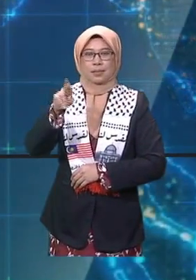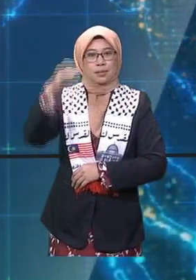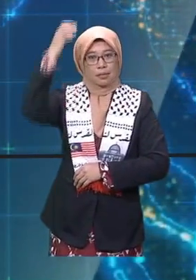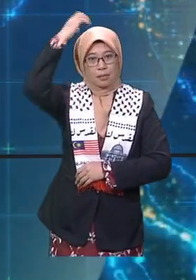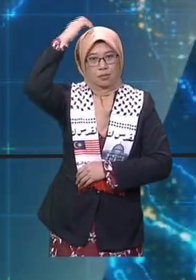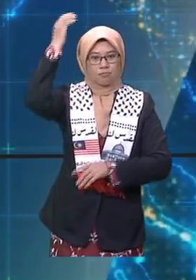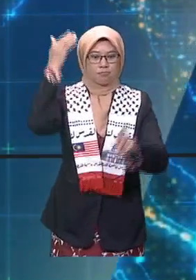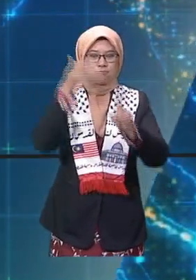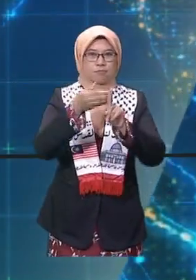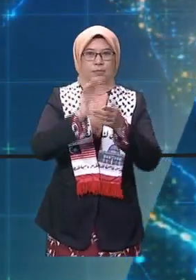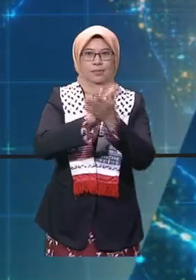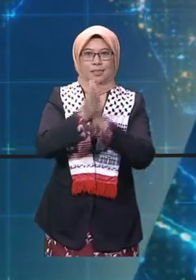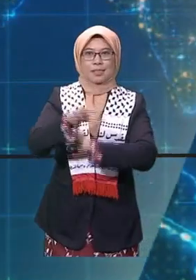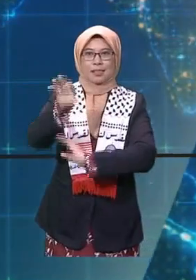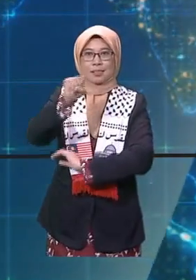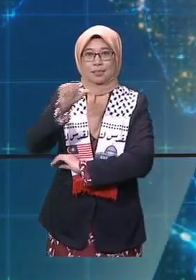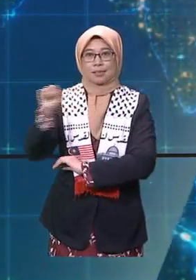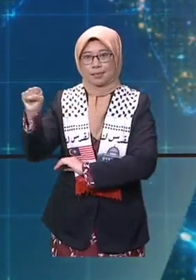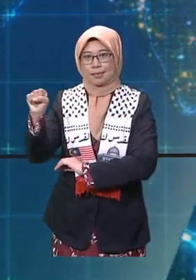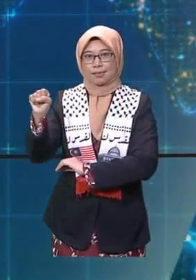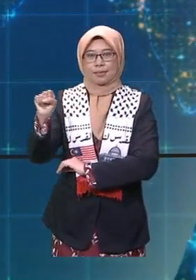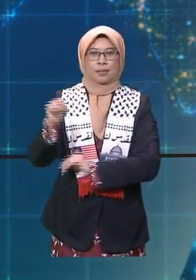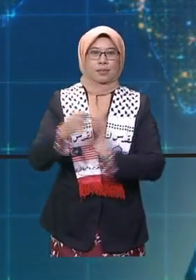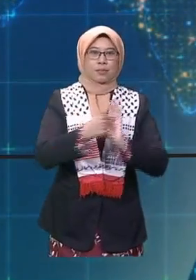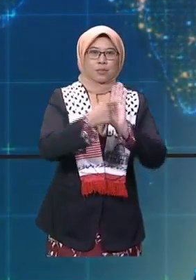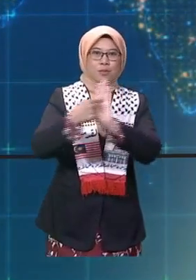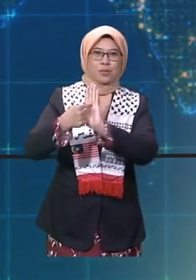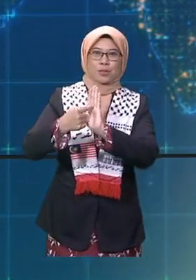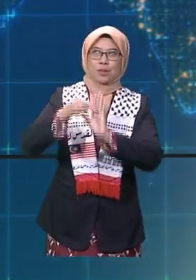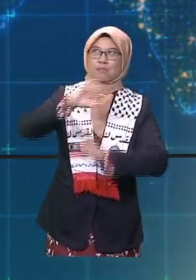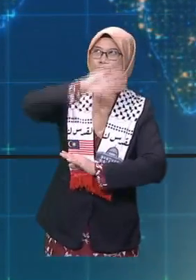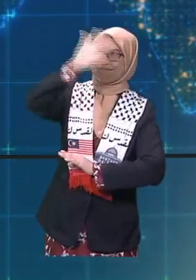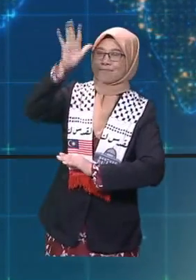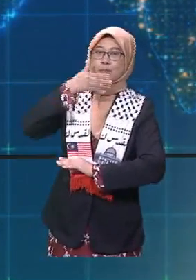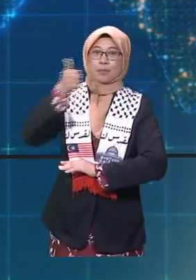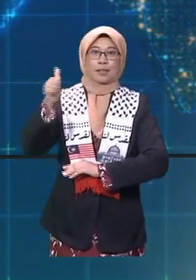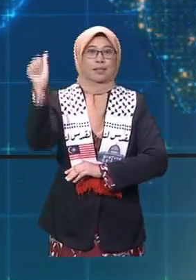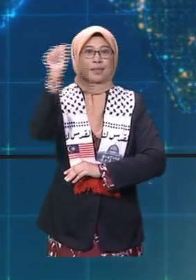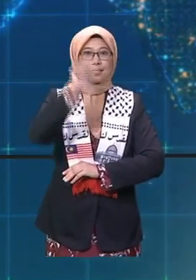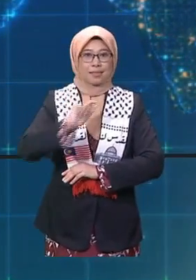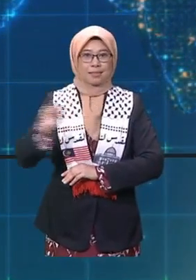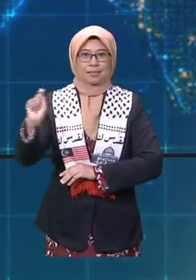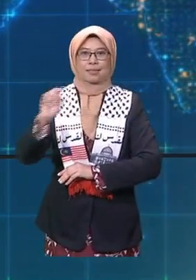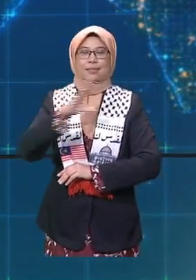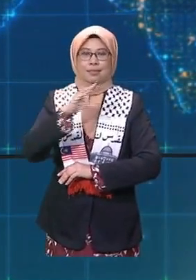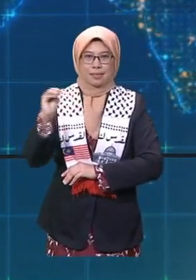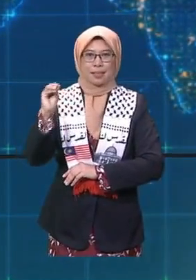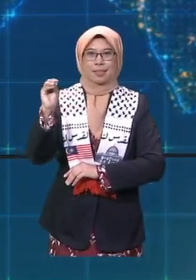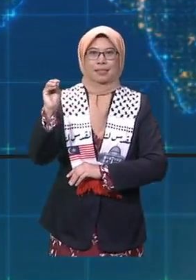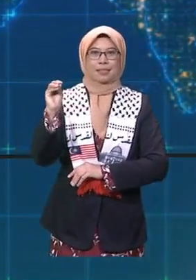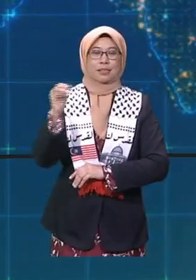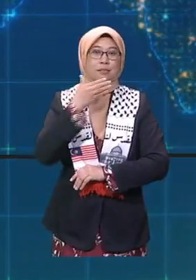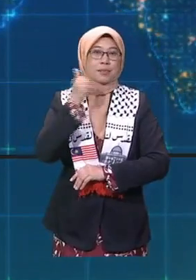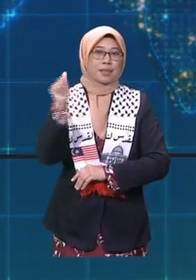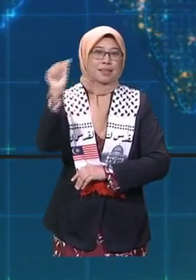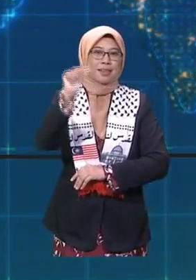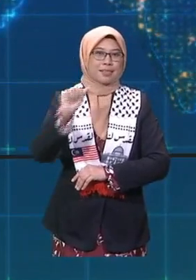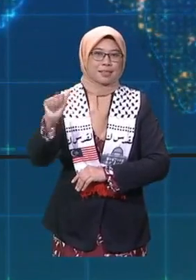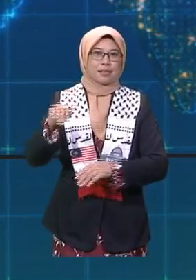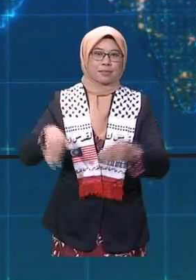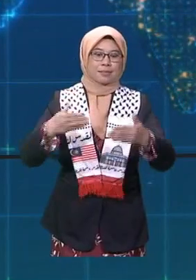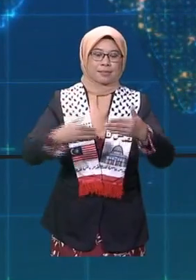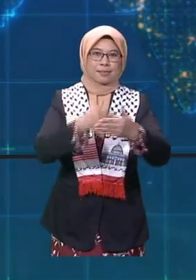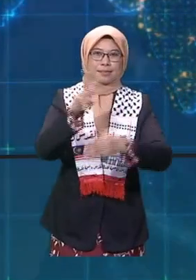Selangor menyasarkan untuk menjadikan SAS sebagai pertunjukan udara terbaik di Asia Tenggara dan antara yang terbaik di